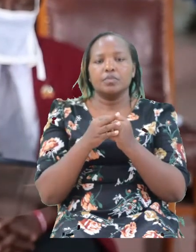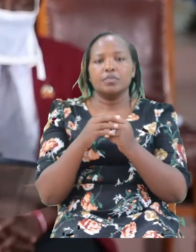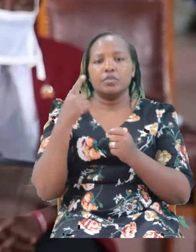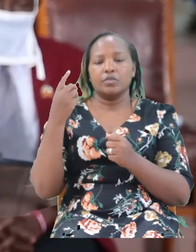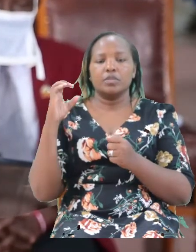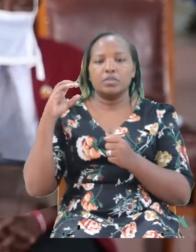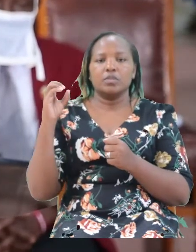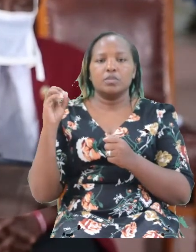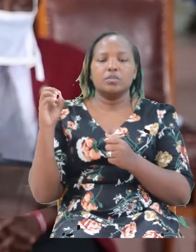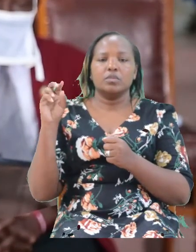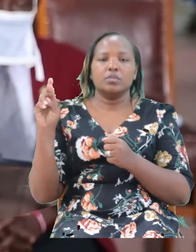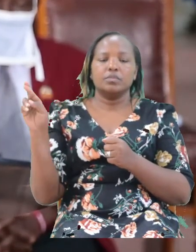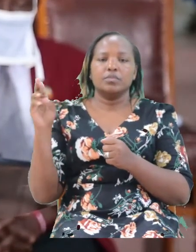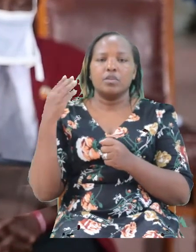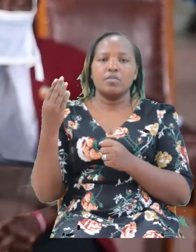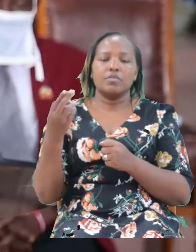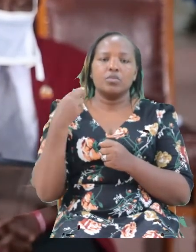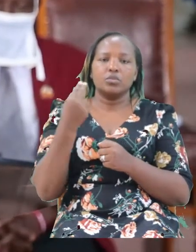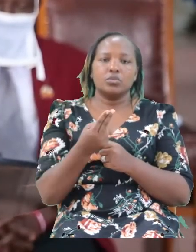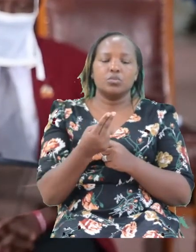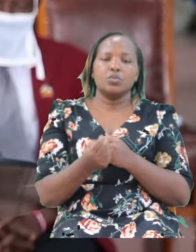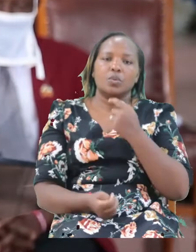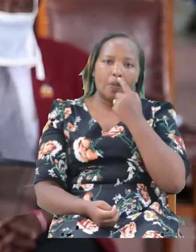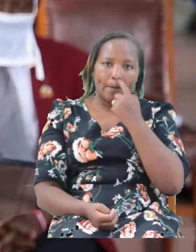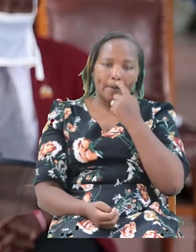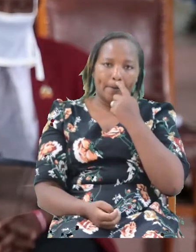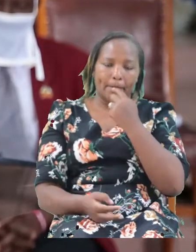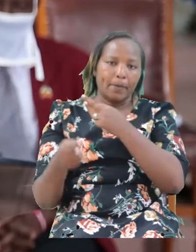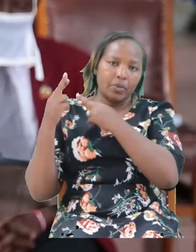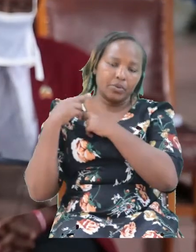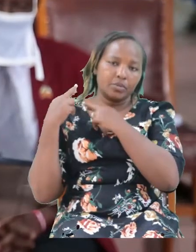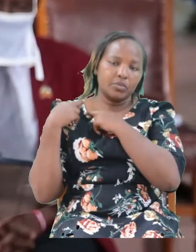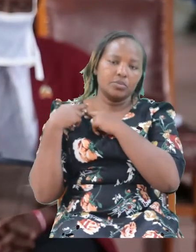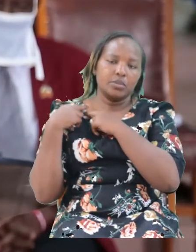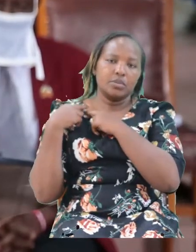Wakorintho, 4, mstari wa 2. Jukumu la